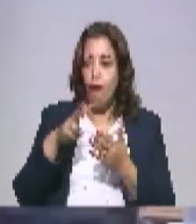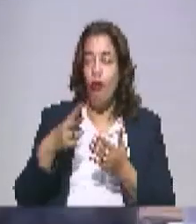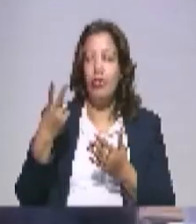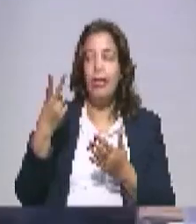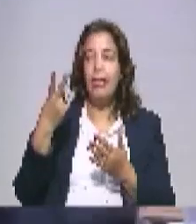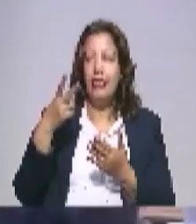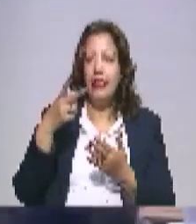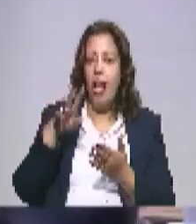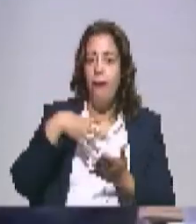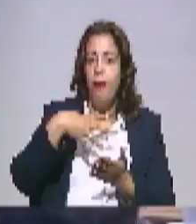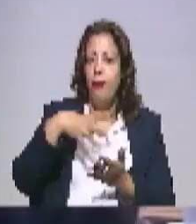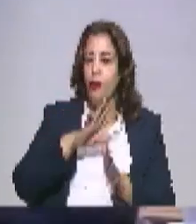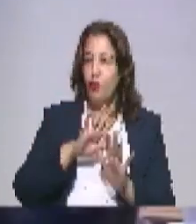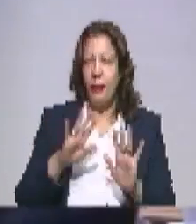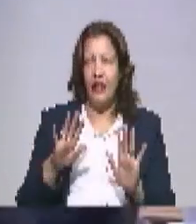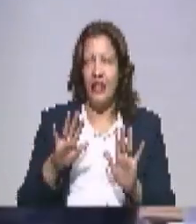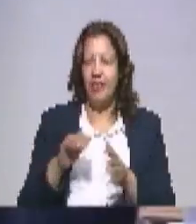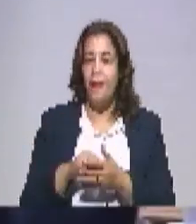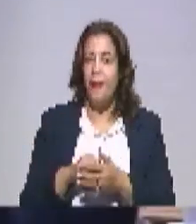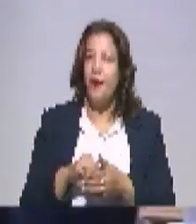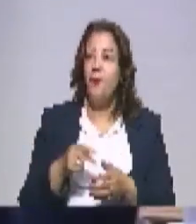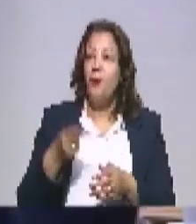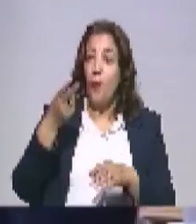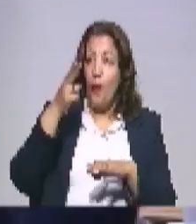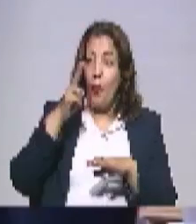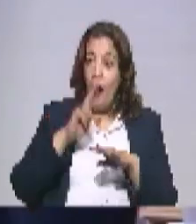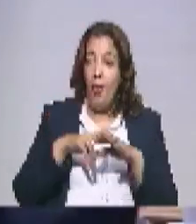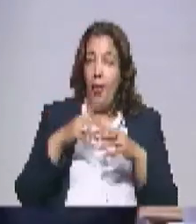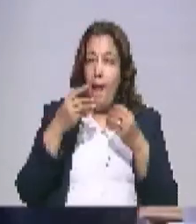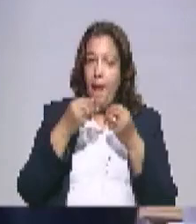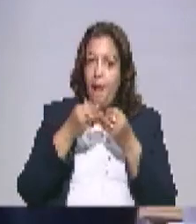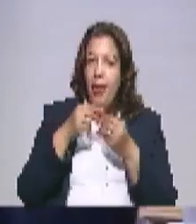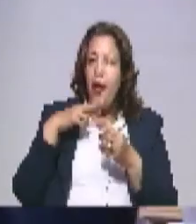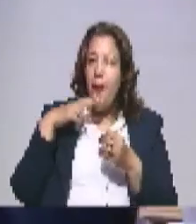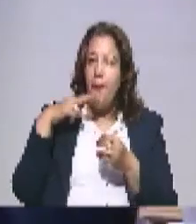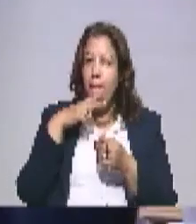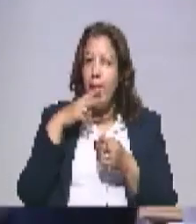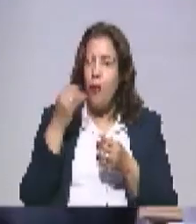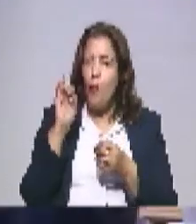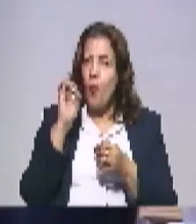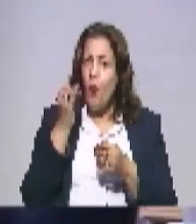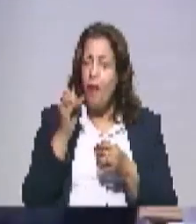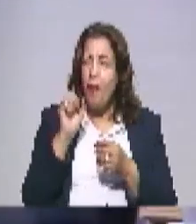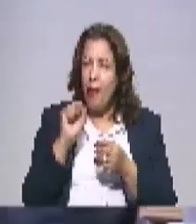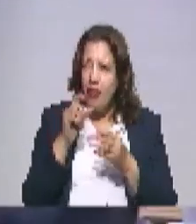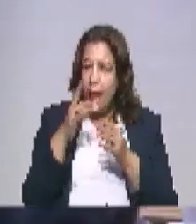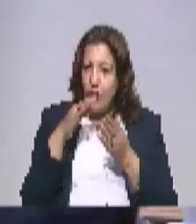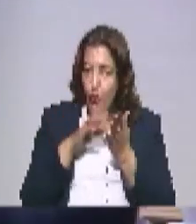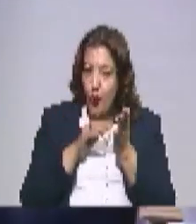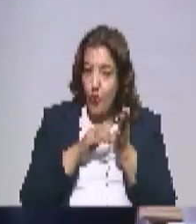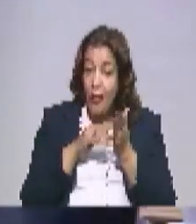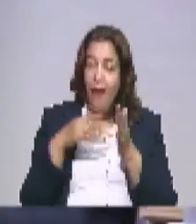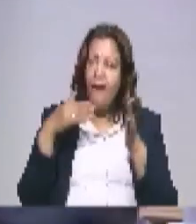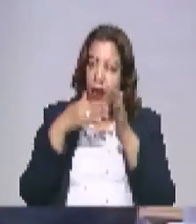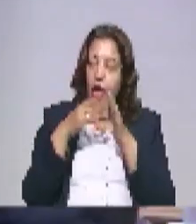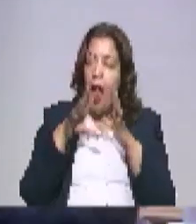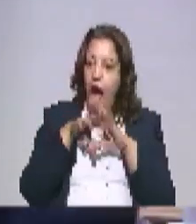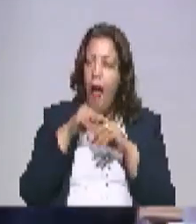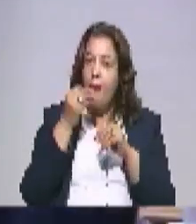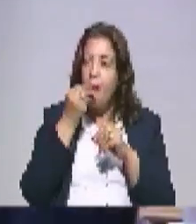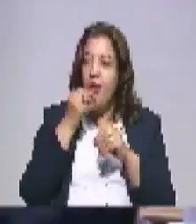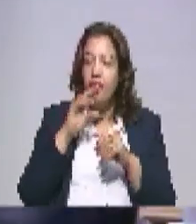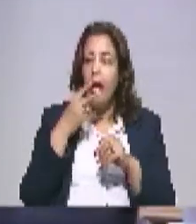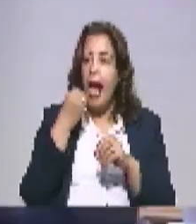فلات كده مفوش حاجة يعني. ومعانا شوية شعرية كده في الآخر لقيناهم، هنعمل بيهم أي حاجة كده نحل بيها، هتبقى ظريفة